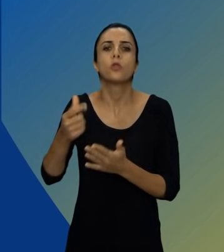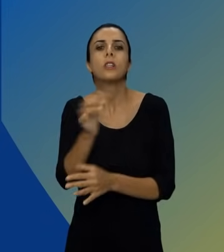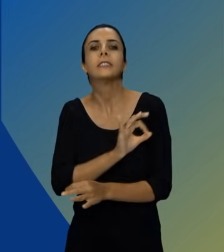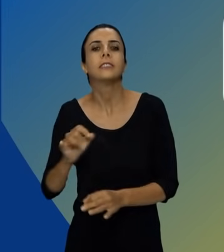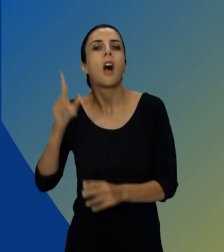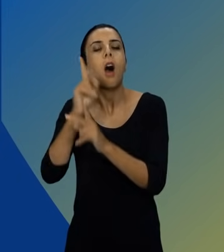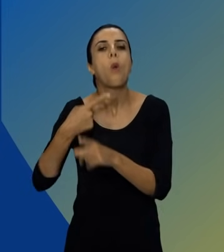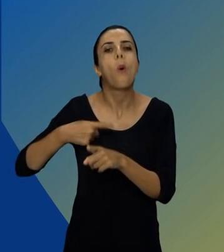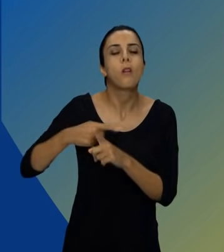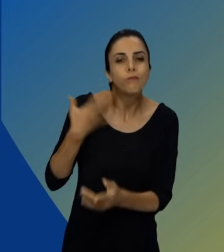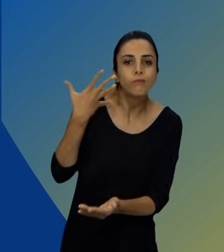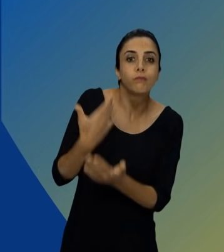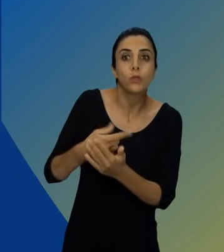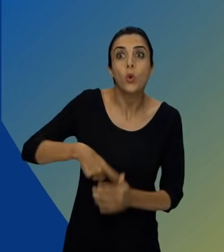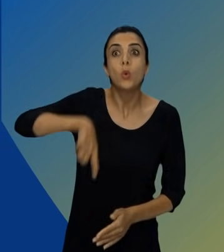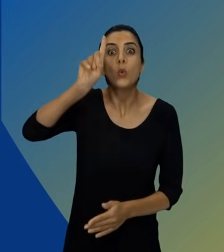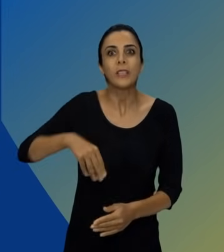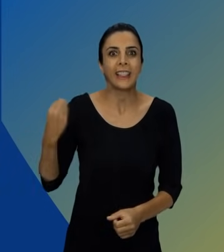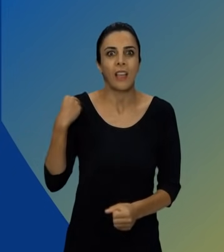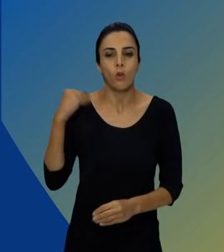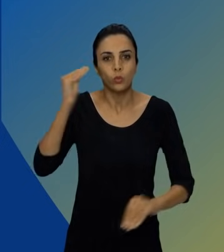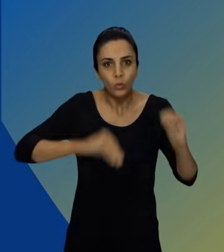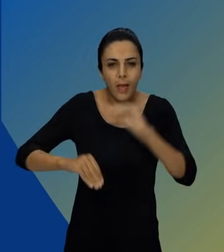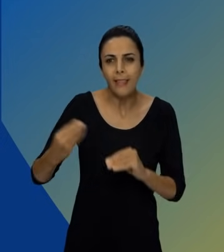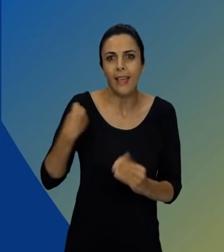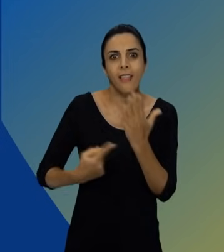hayal ortağım. Güncellenen içerikleri, son